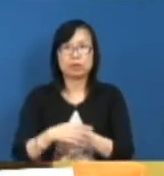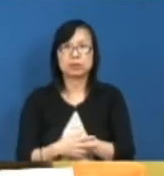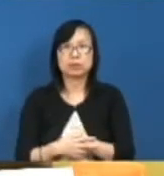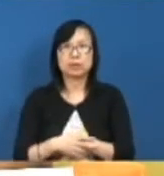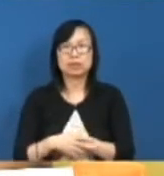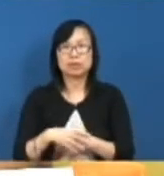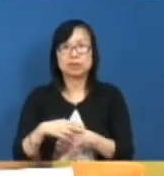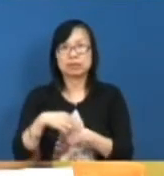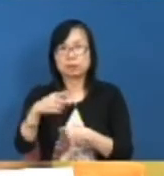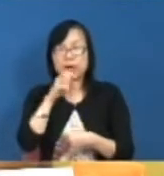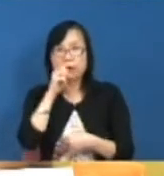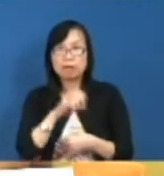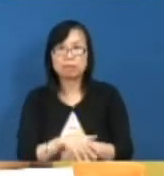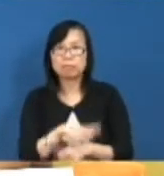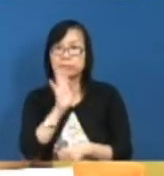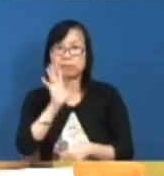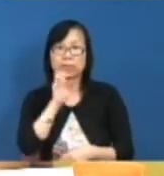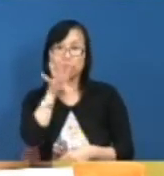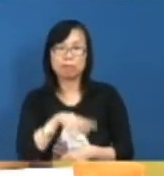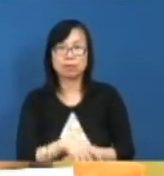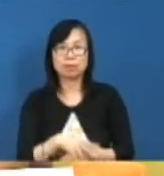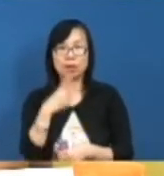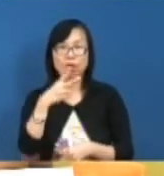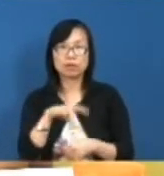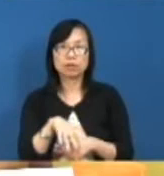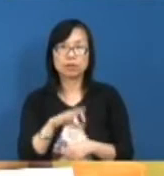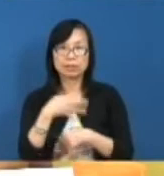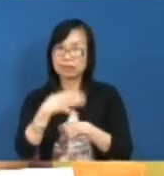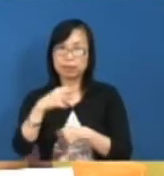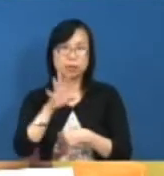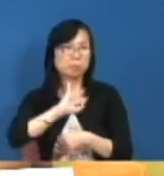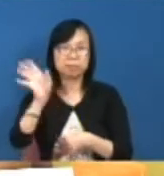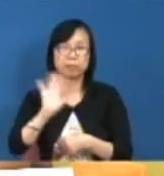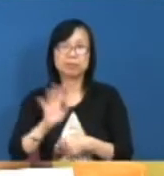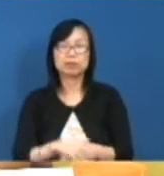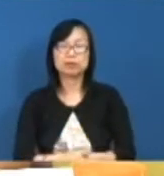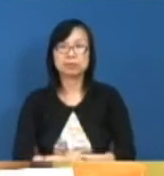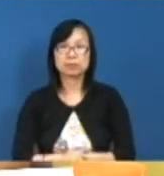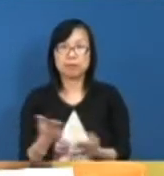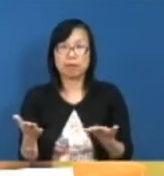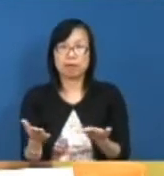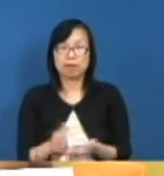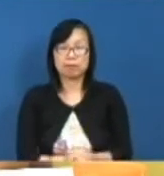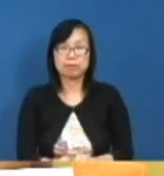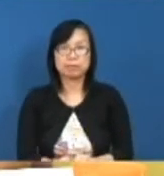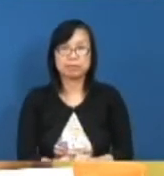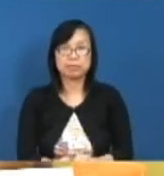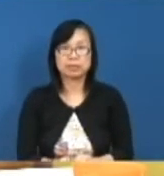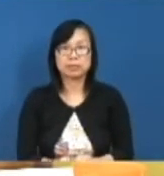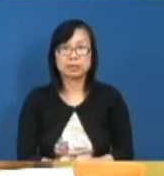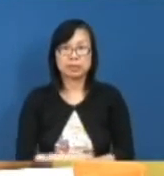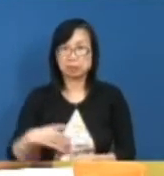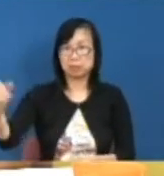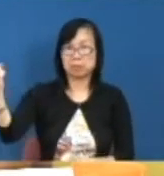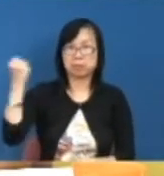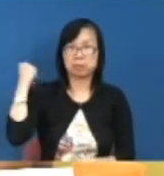場搞成咁，佢都話：我唔使啦，兩場夠啦，第三場唔使啦。啲咩嚟㗎？呢啲唔係權力嘅暴